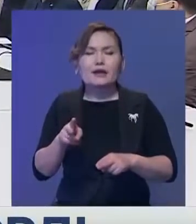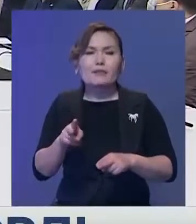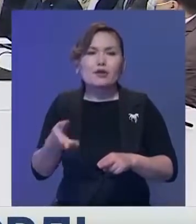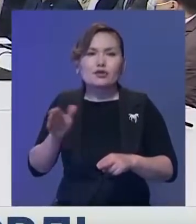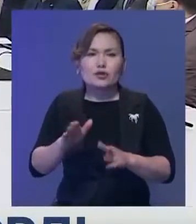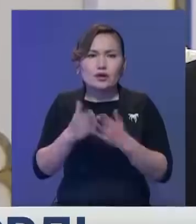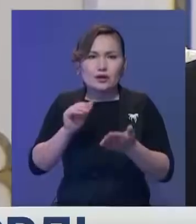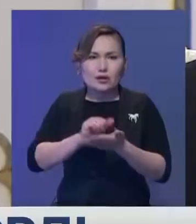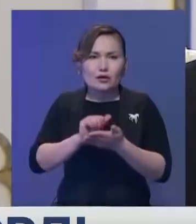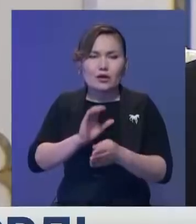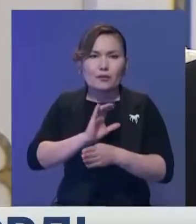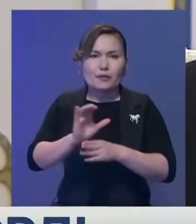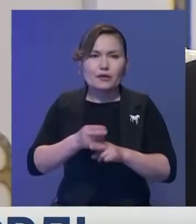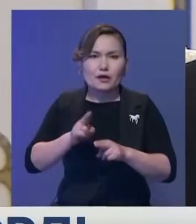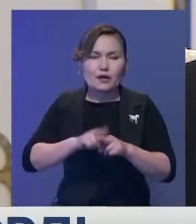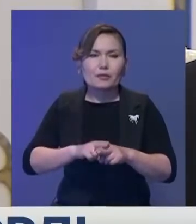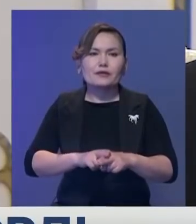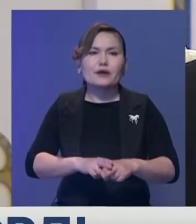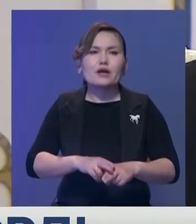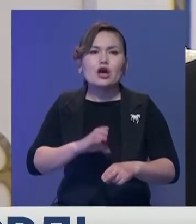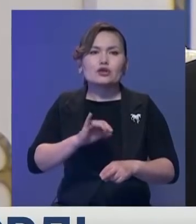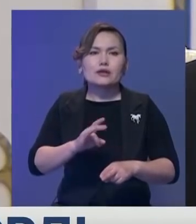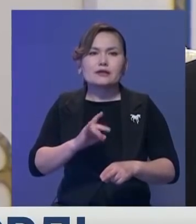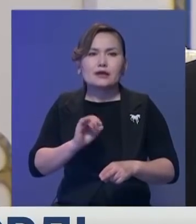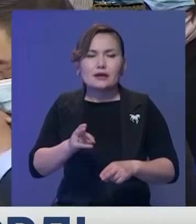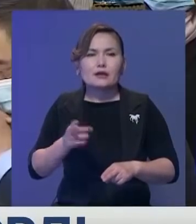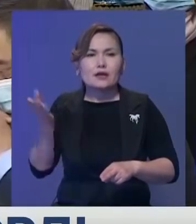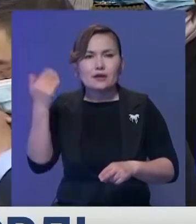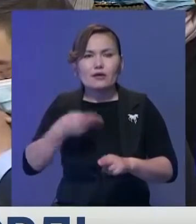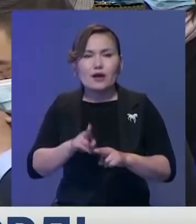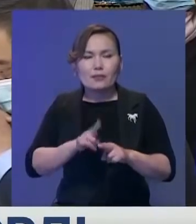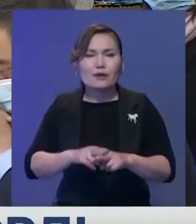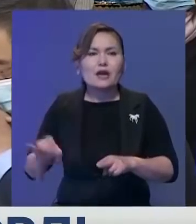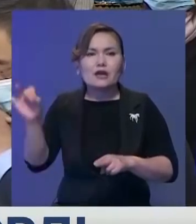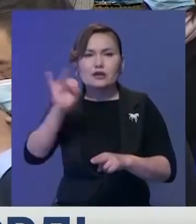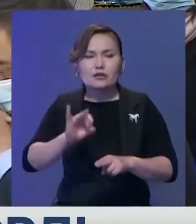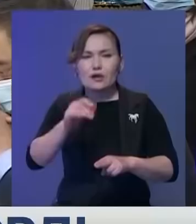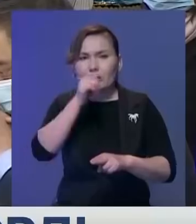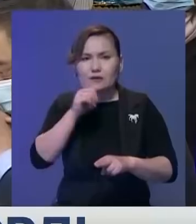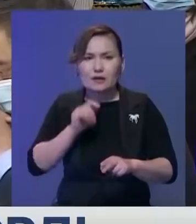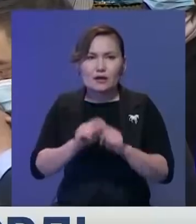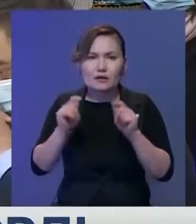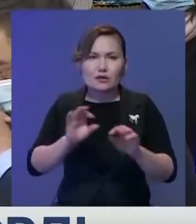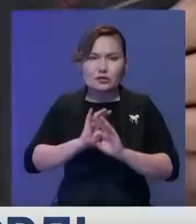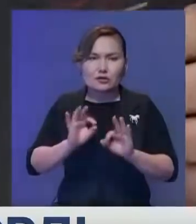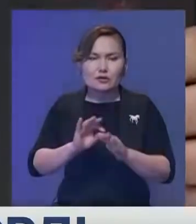жарық көрді. Онда Кенесары хан мен Сұлтан Сыддыққа қатысты бұған дейін айтылмай келген тың деректер